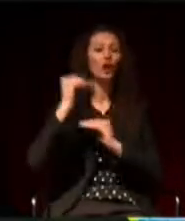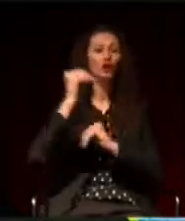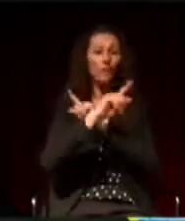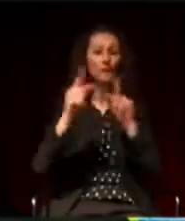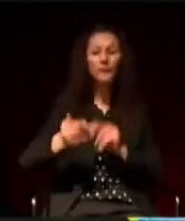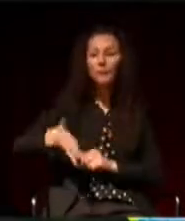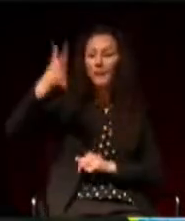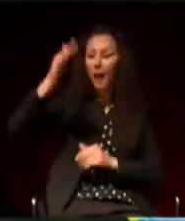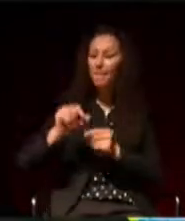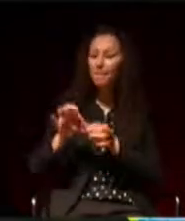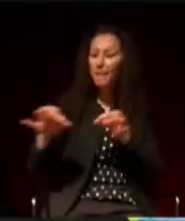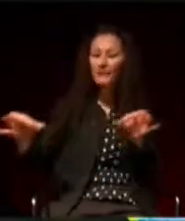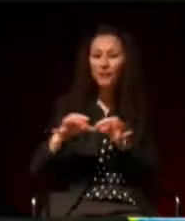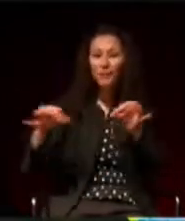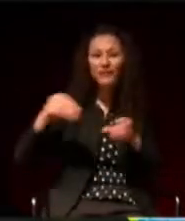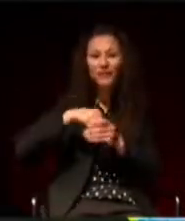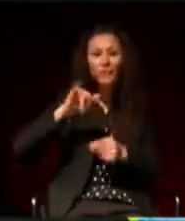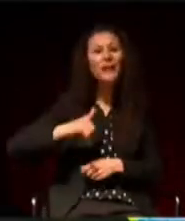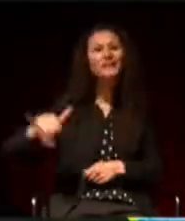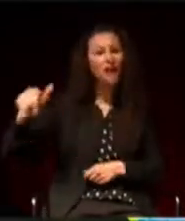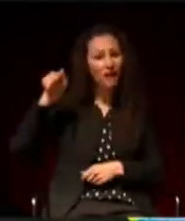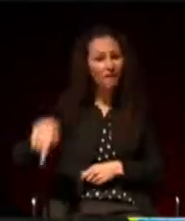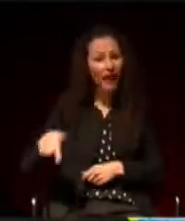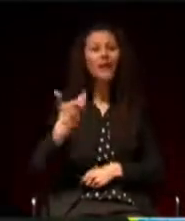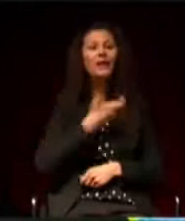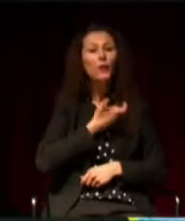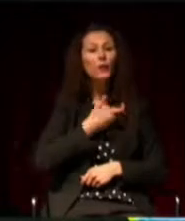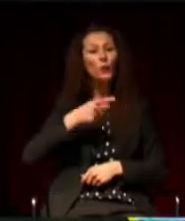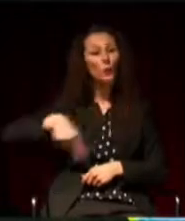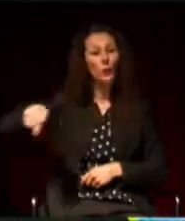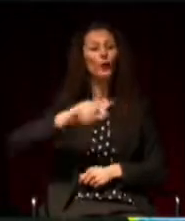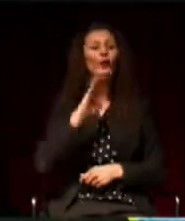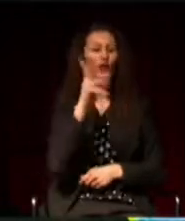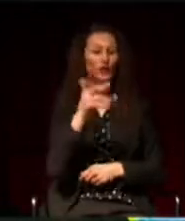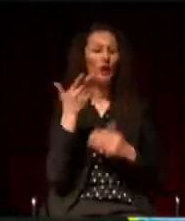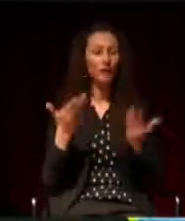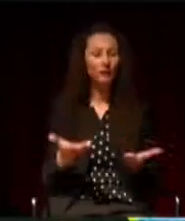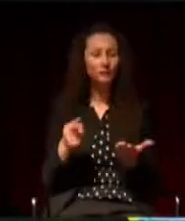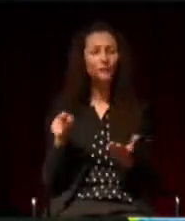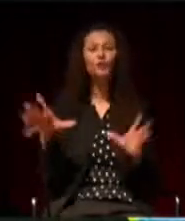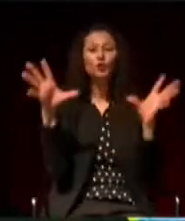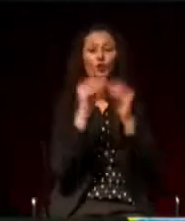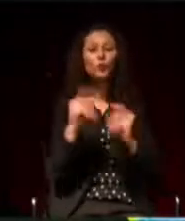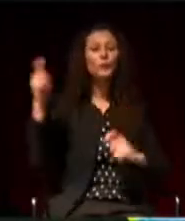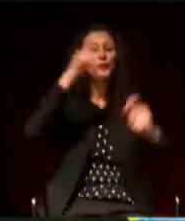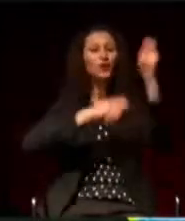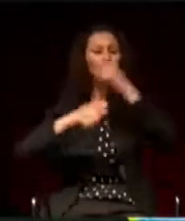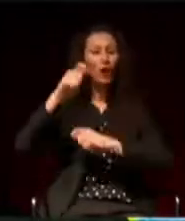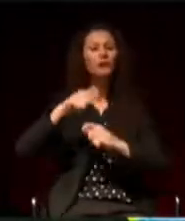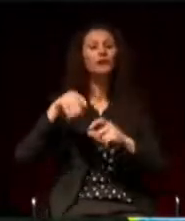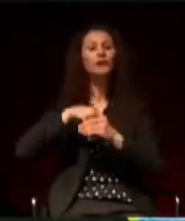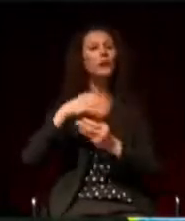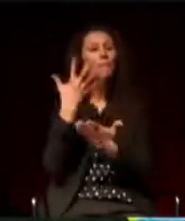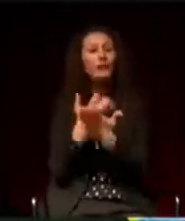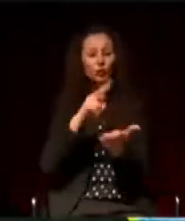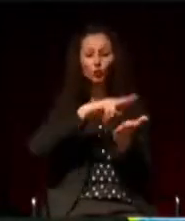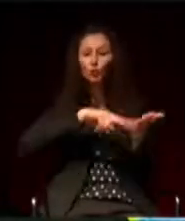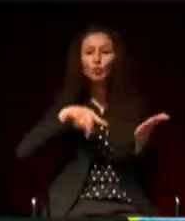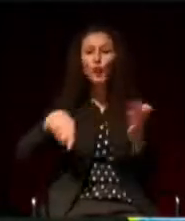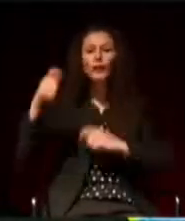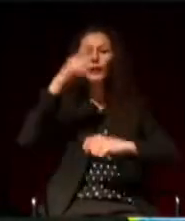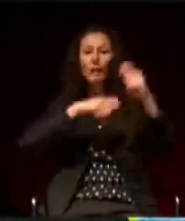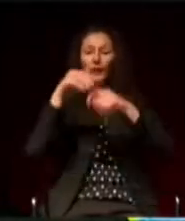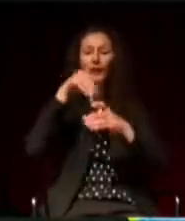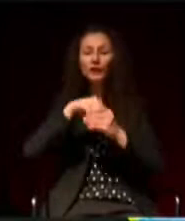Binalar arasındaki mesafede yürürlükteki imar yönetmeliği hükümleri geçerlidir. Toplam inşaat alanı parsellerdeki mevcut ruhsatlı